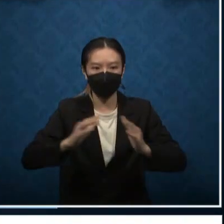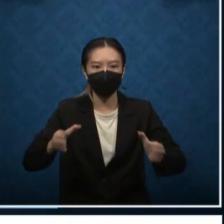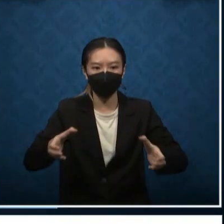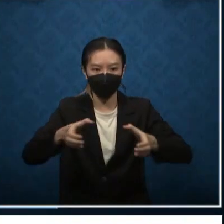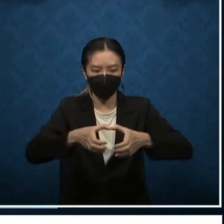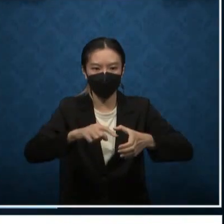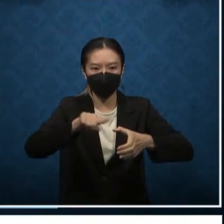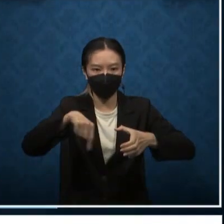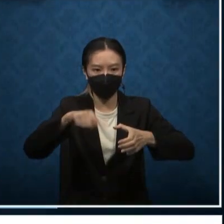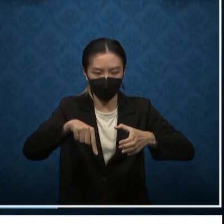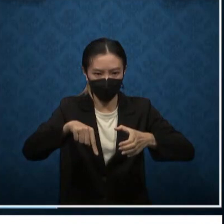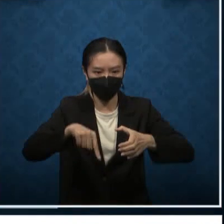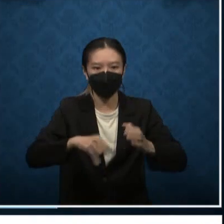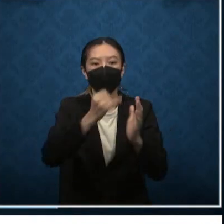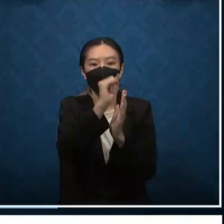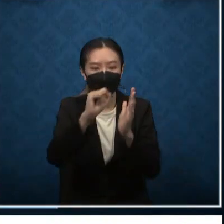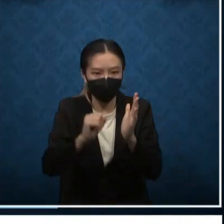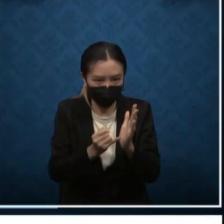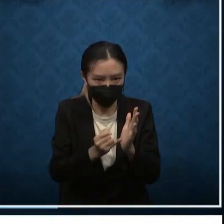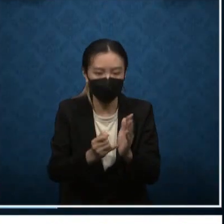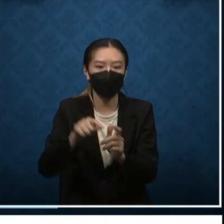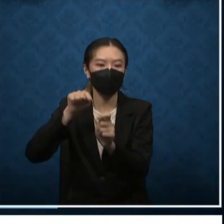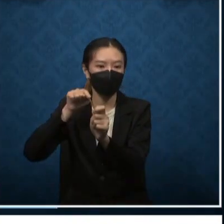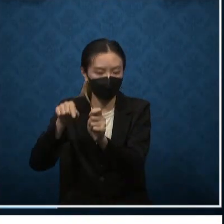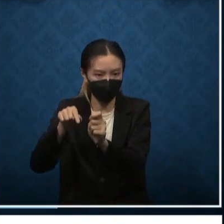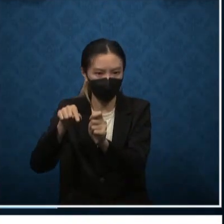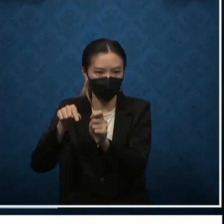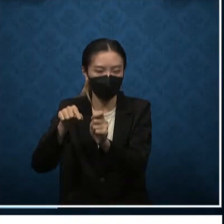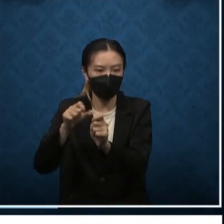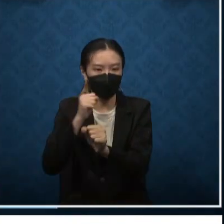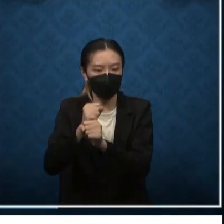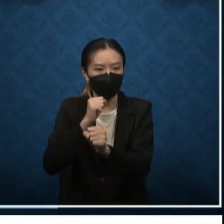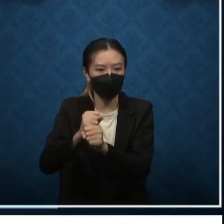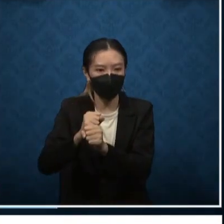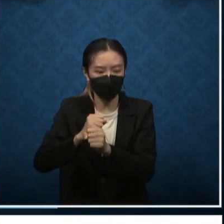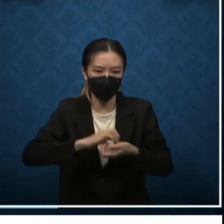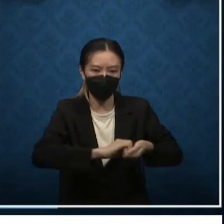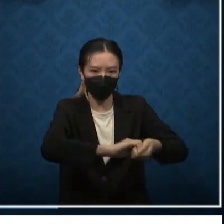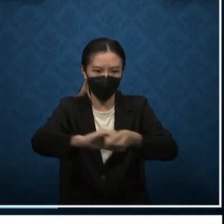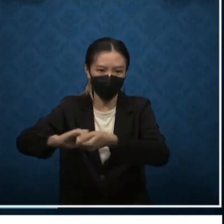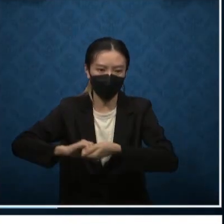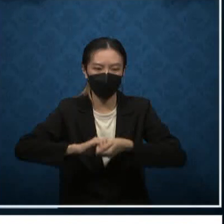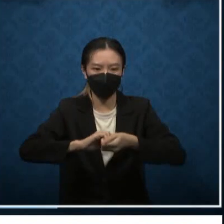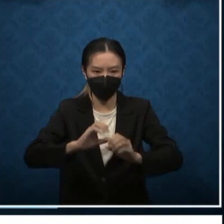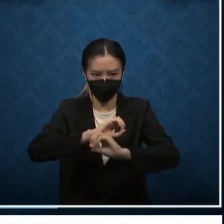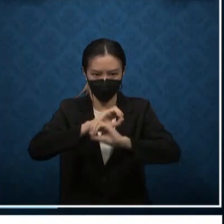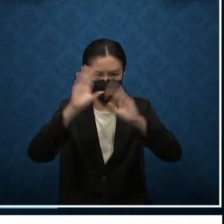สอสอบอ. ตอทั้งในระดัจัหวัดและใระดับเอ nutrients เพื่ใหการปัฏทบัยงานเป็รment